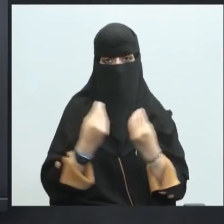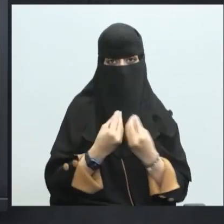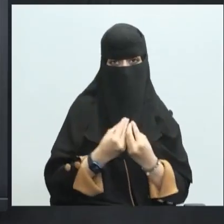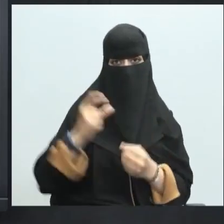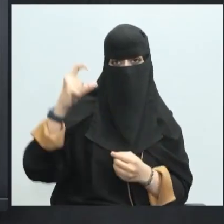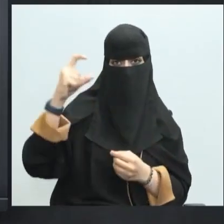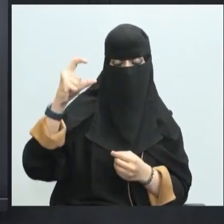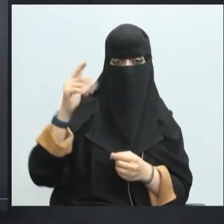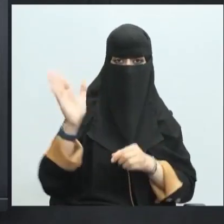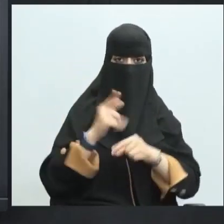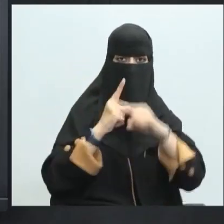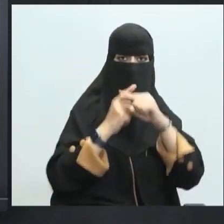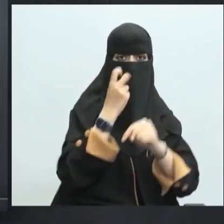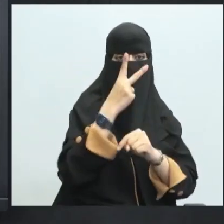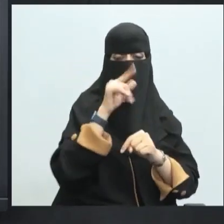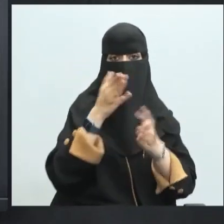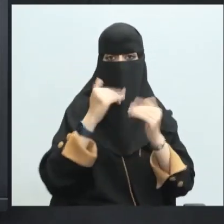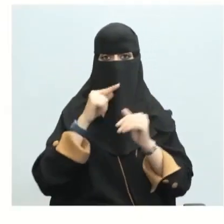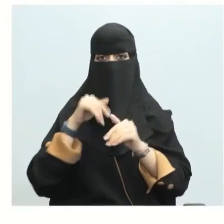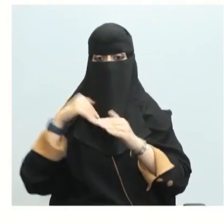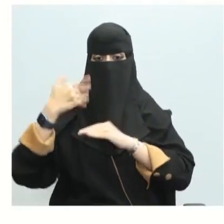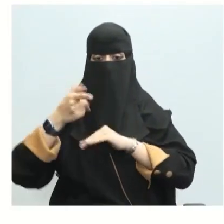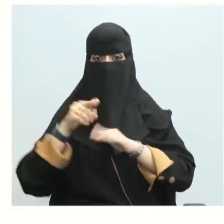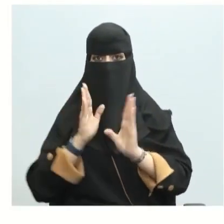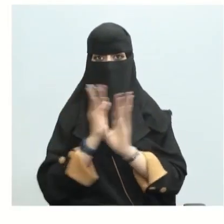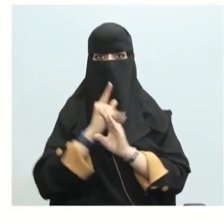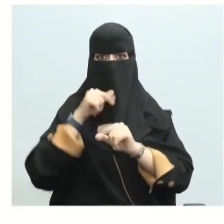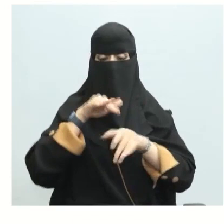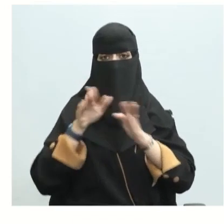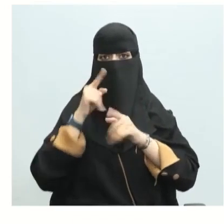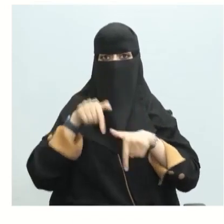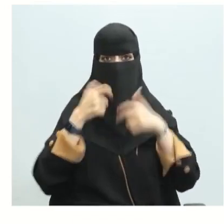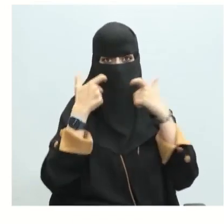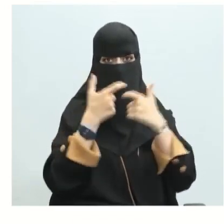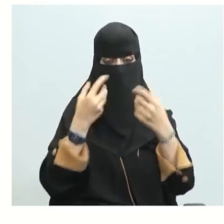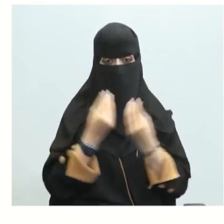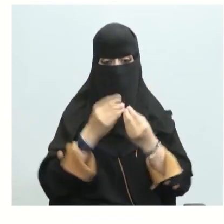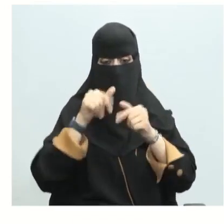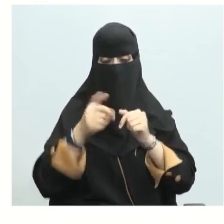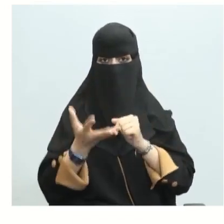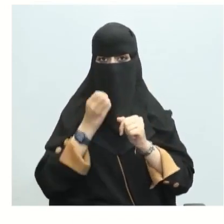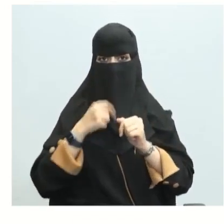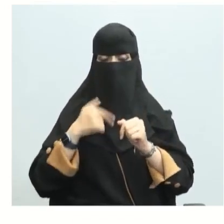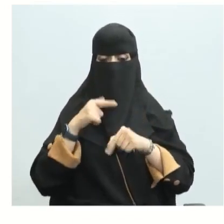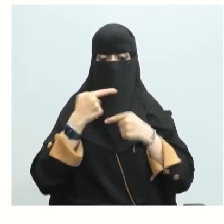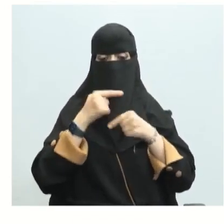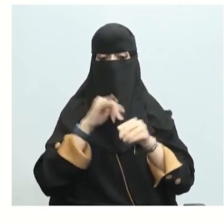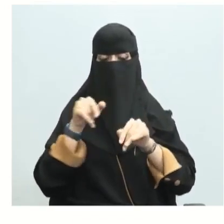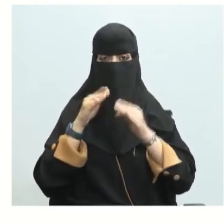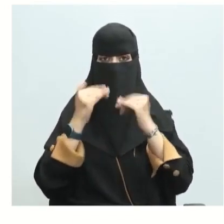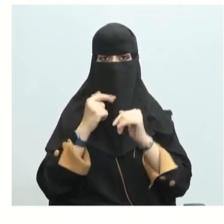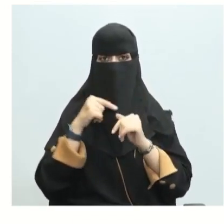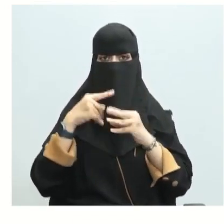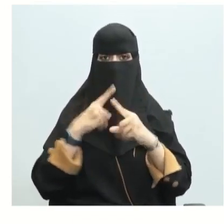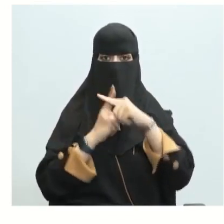اين ودي بعد قلبها او عكسها لاحظ معي ستعطيني هذا الناتج اذا